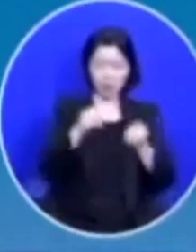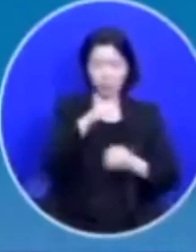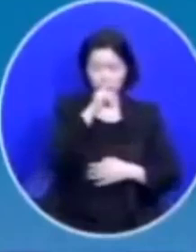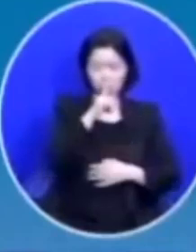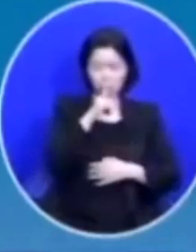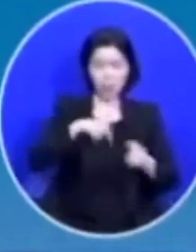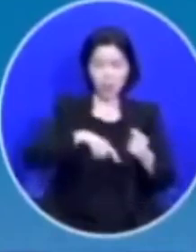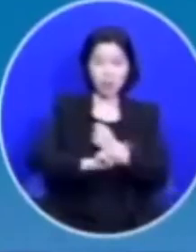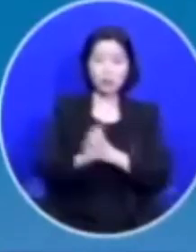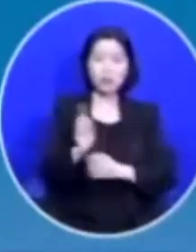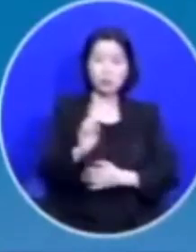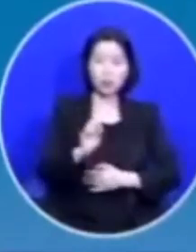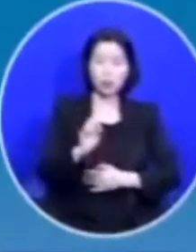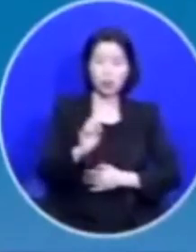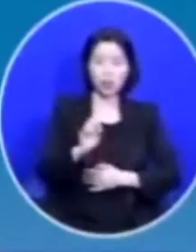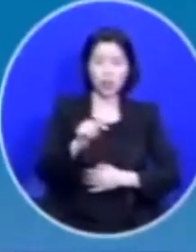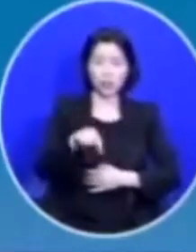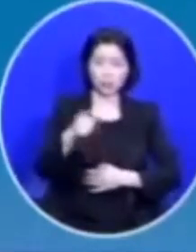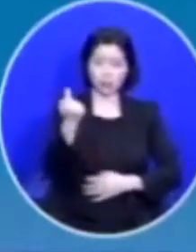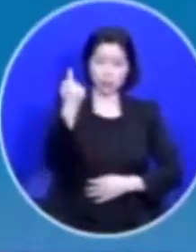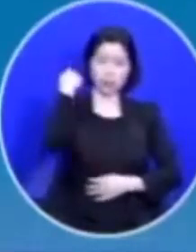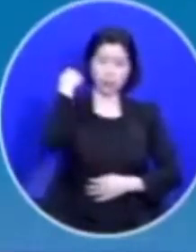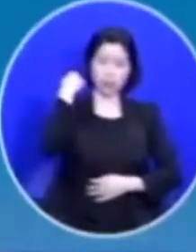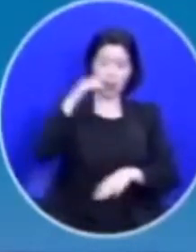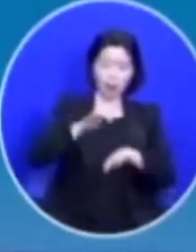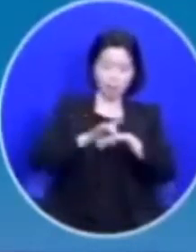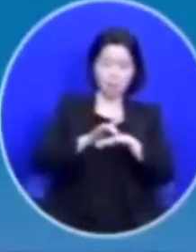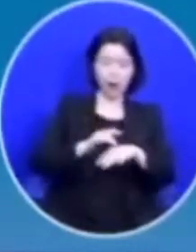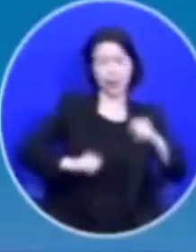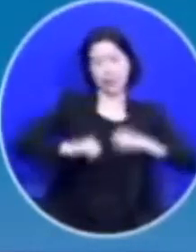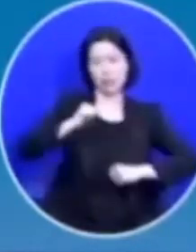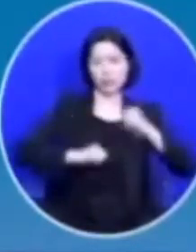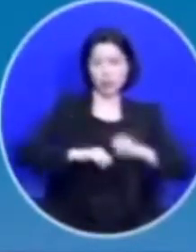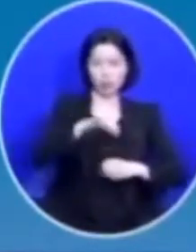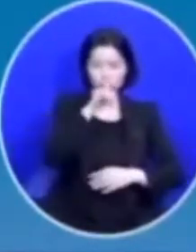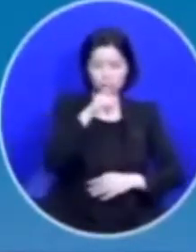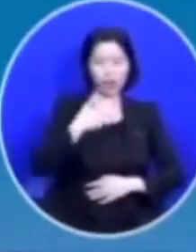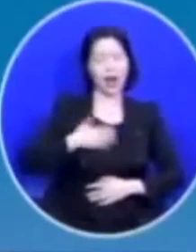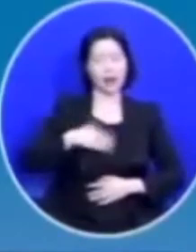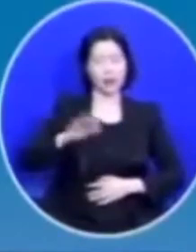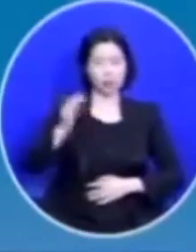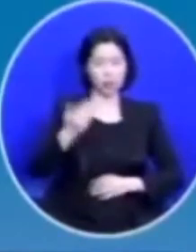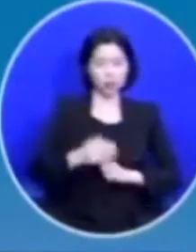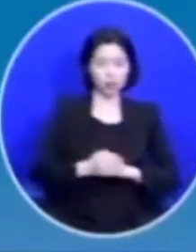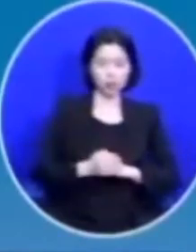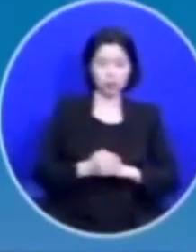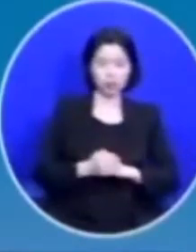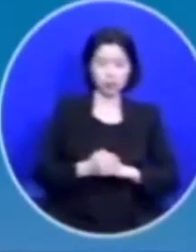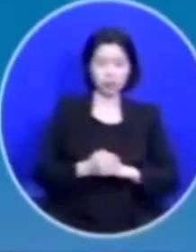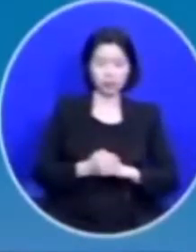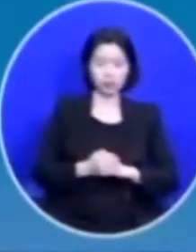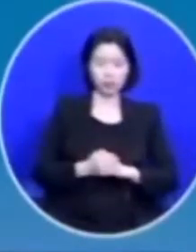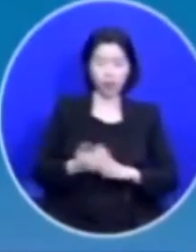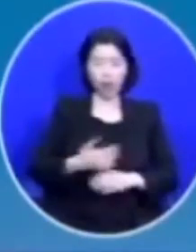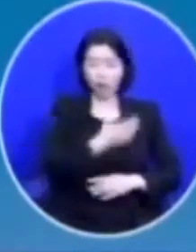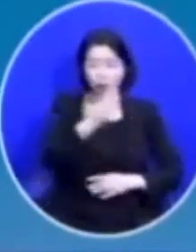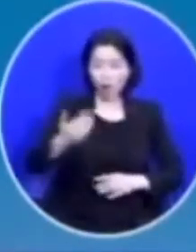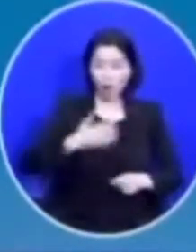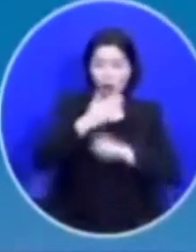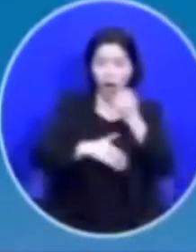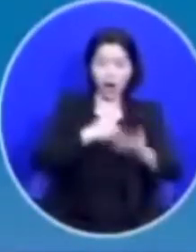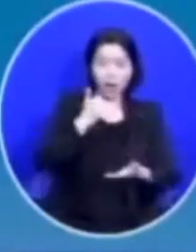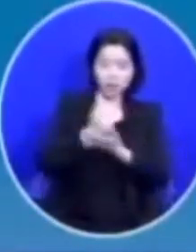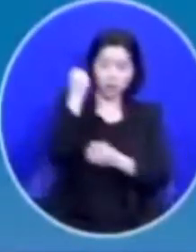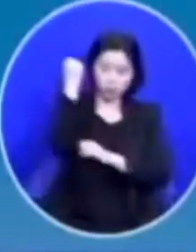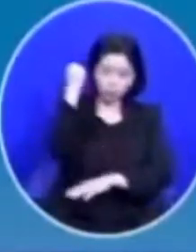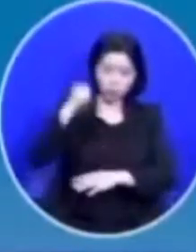이유는 그 뒤에 마귀가 역사하고 있다는 것을 알아야 합니다 여러분 하나님이 올래